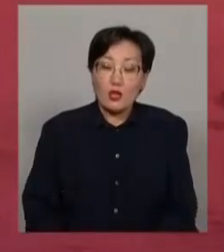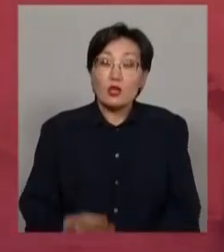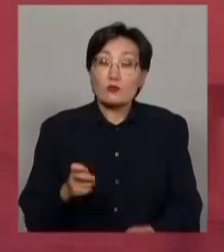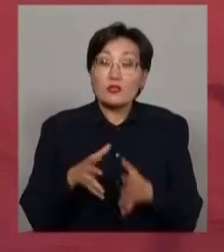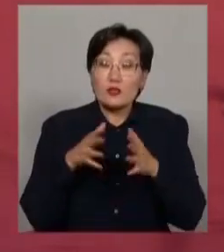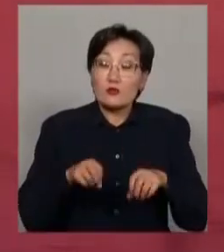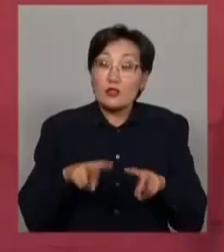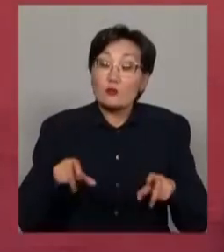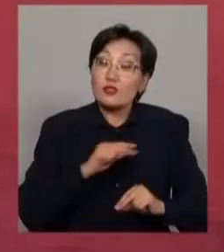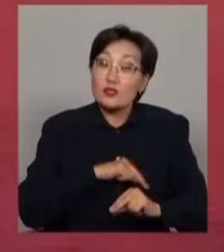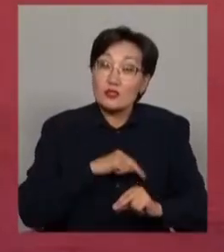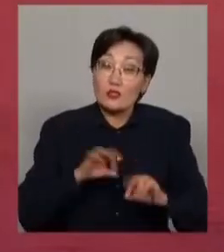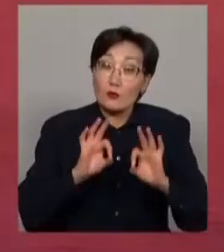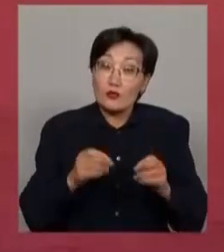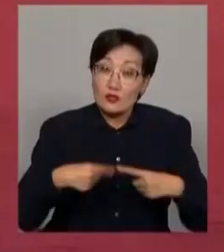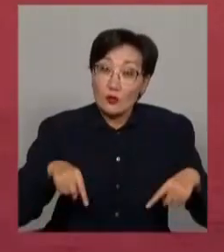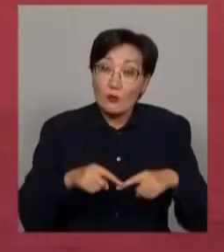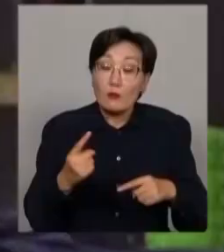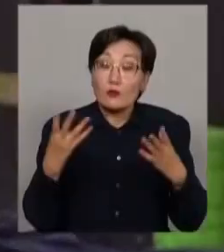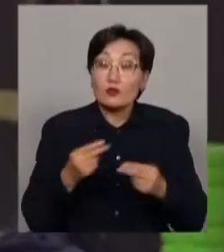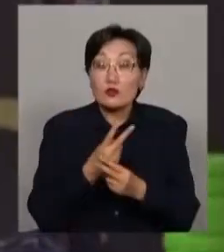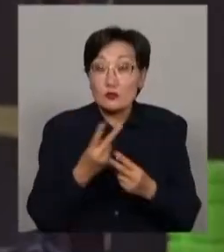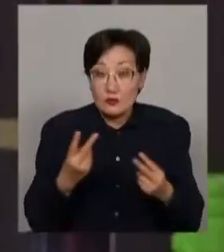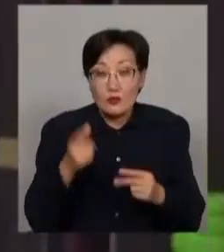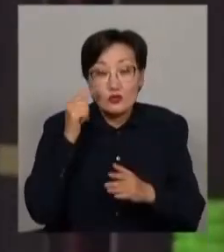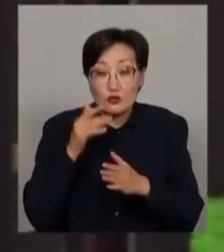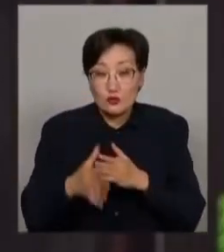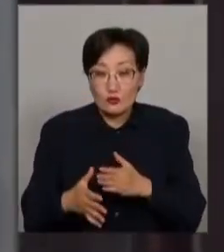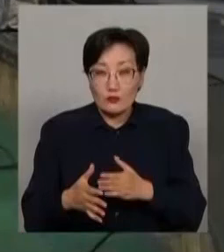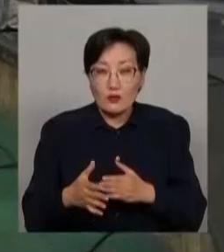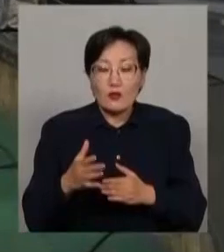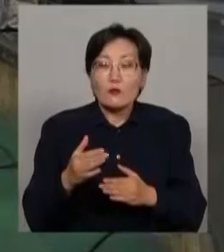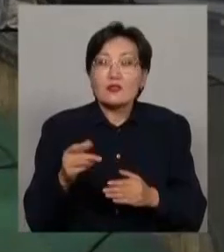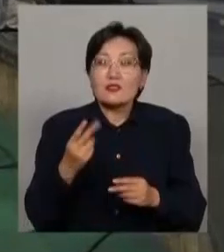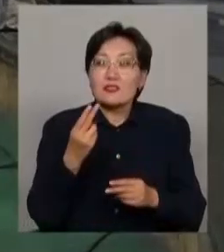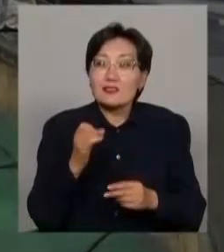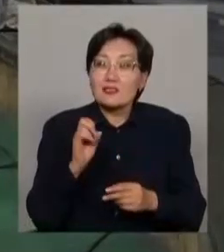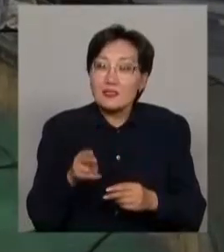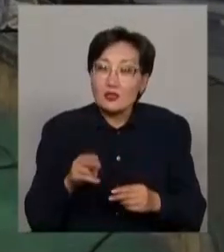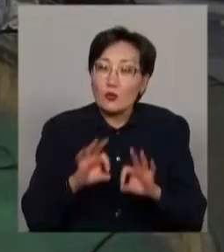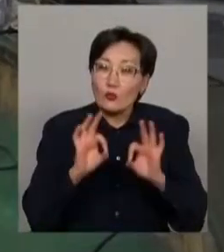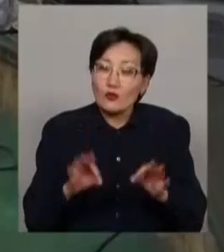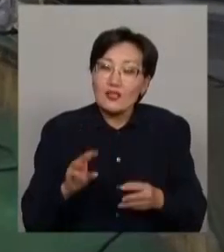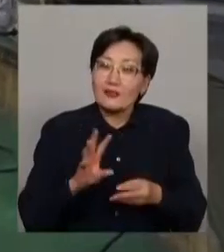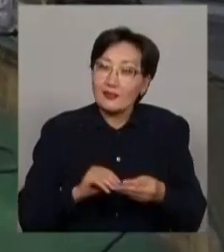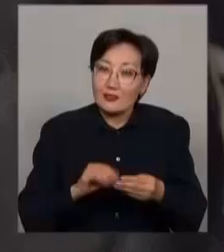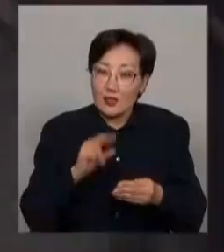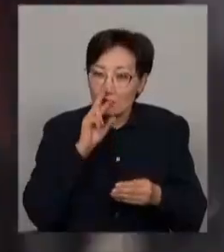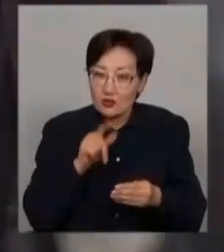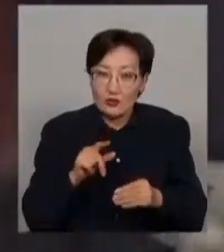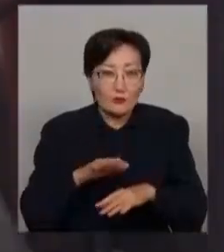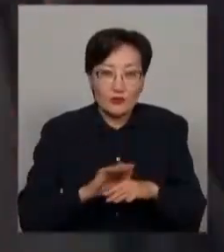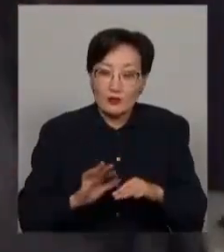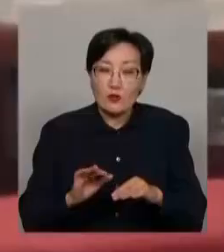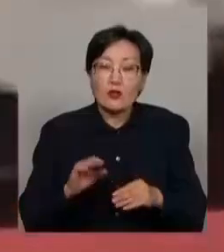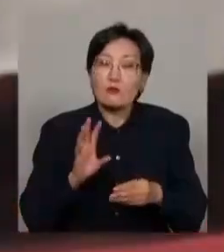аса маман жұмыс істейтін өнер ордасының бір күнімен таныстық. Түсінгеніміз, түйгеніміз, цирк өнері қайталауды, қате жіберуді кешірмейді. Мұнда